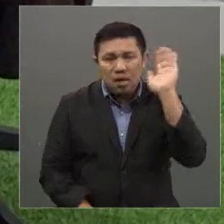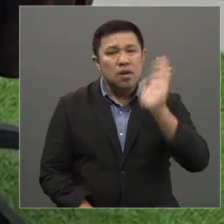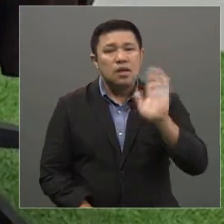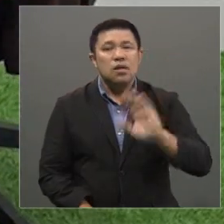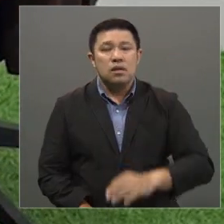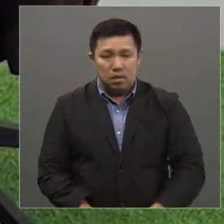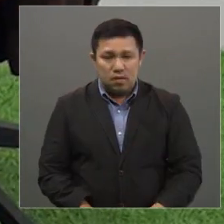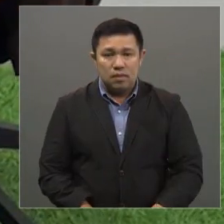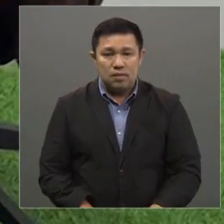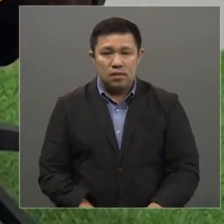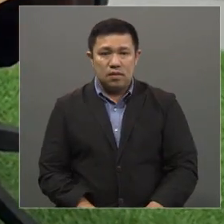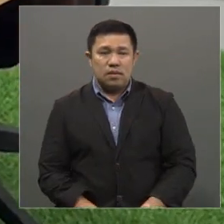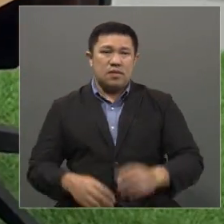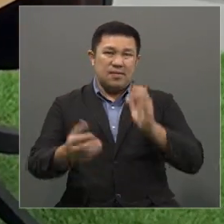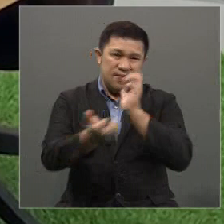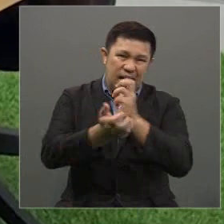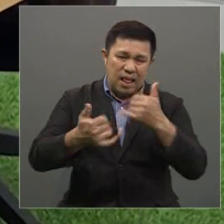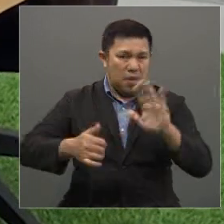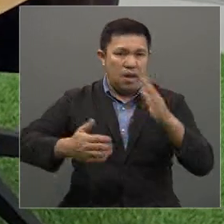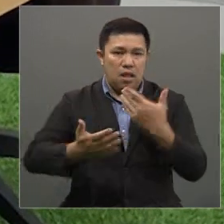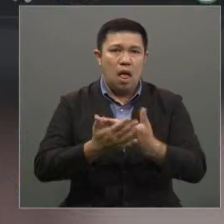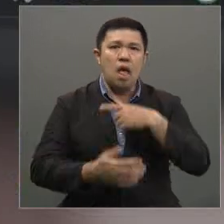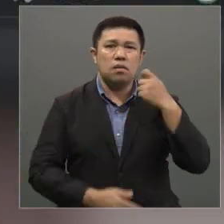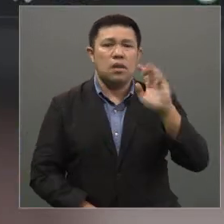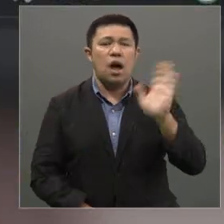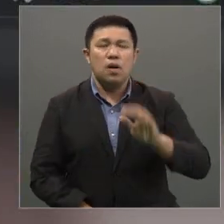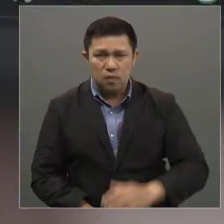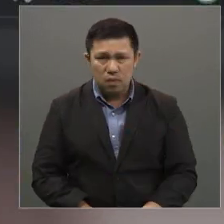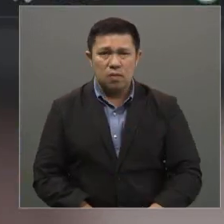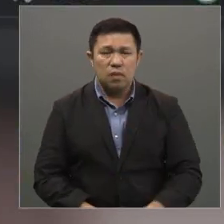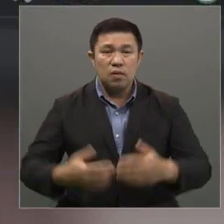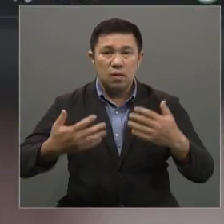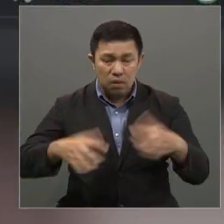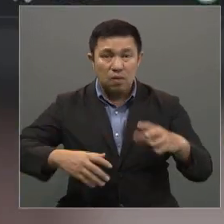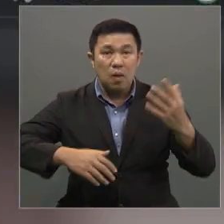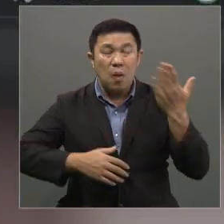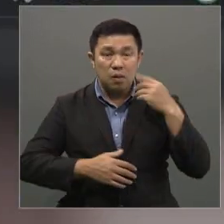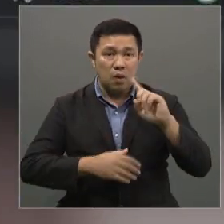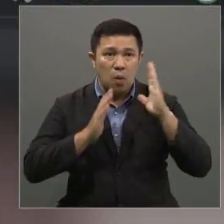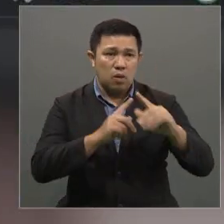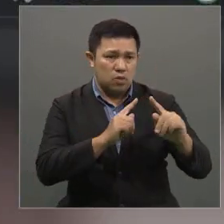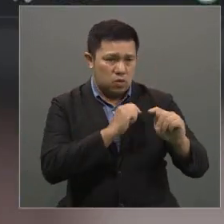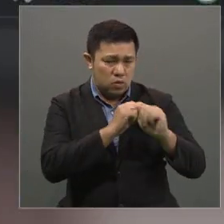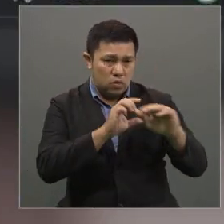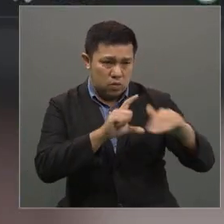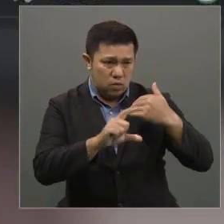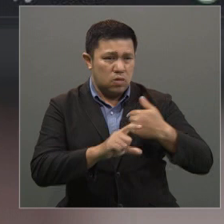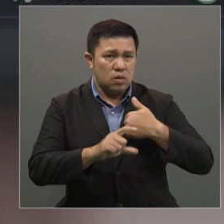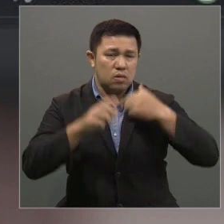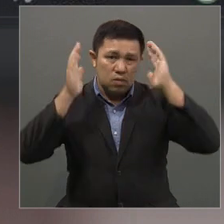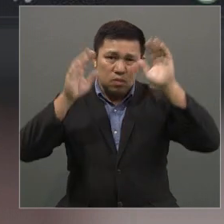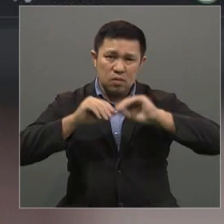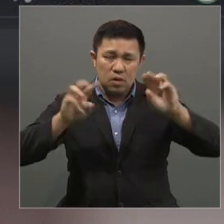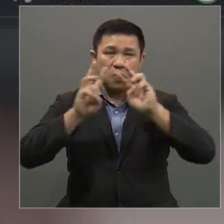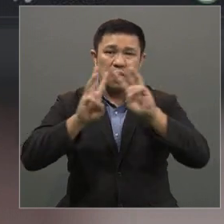ลิงก์ดังกล่าวอย่าเข้าไปเล่นพนันเดี๋ยวจะสูญเสียเงินทองได้แล้วก็ยังบอกอีกว่าก่อนหน้านี้เนี่ยมีคนติดต่อมาจ้างให้ไปโปรโมทเว็บ